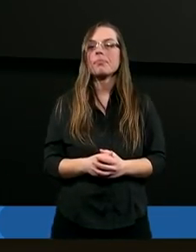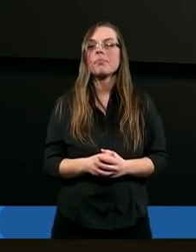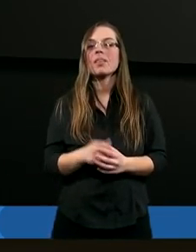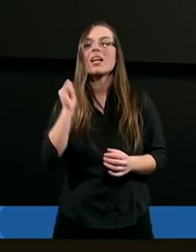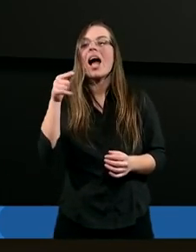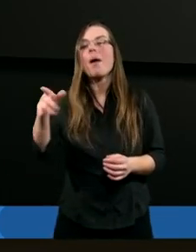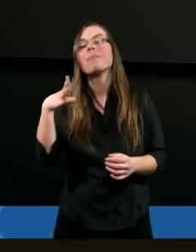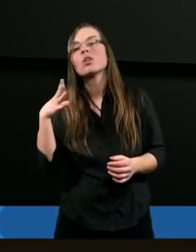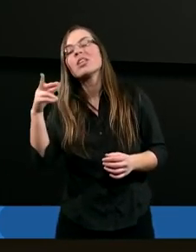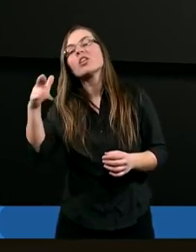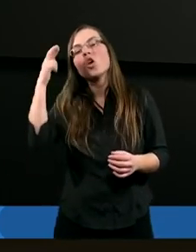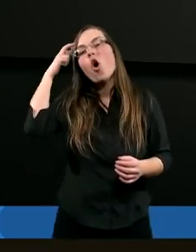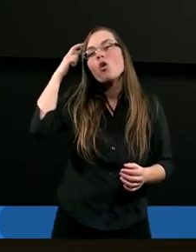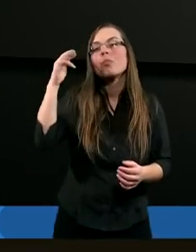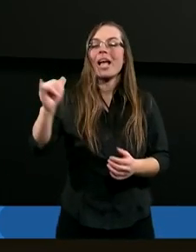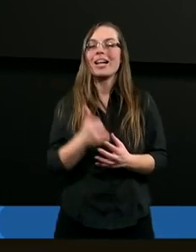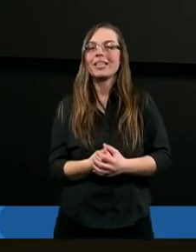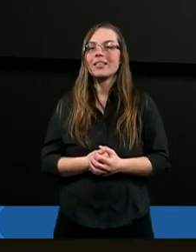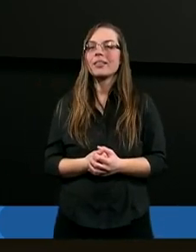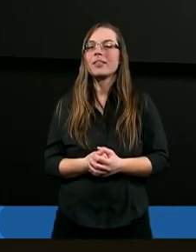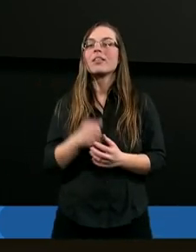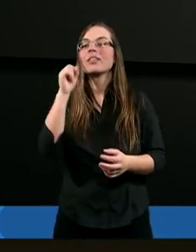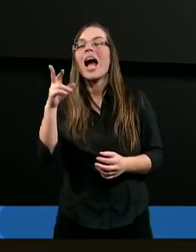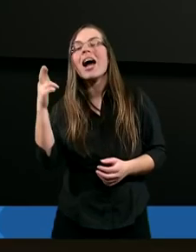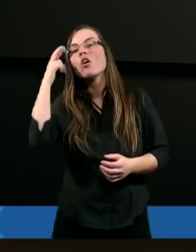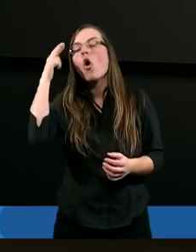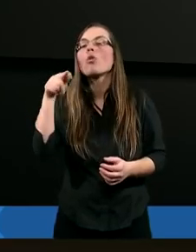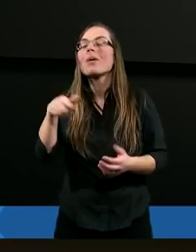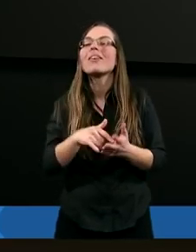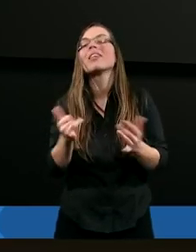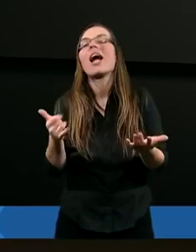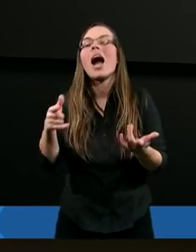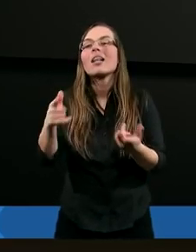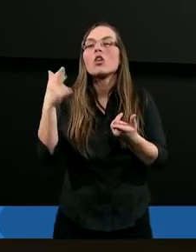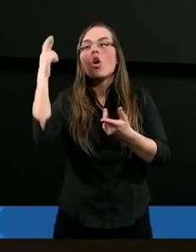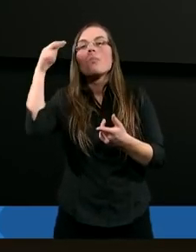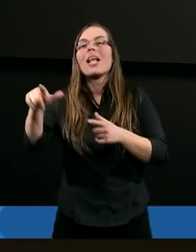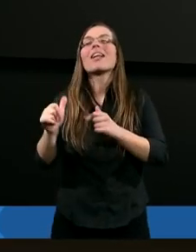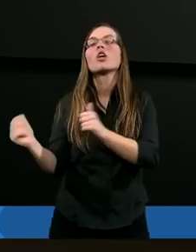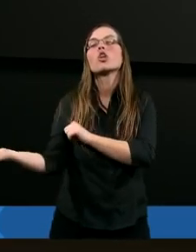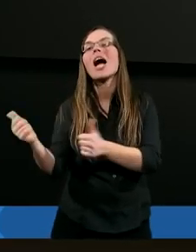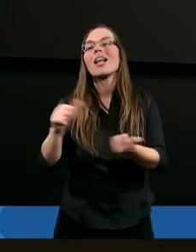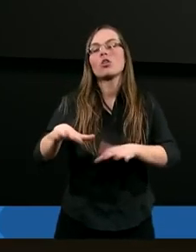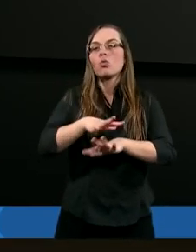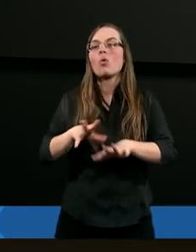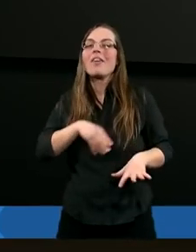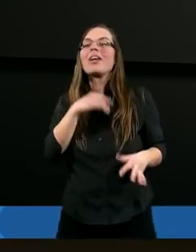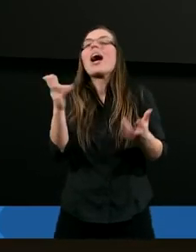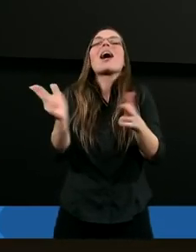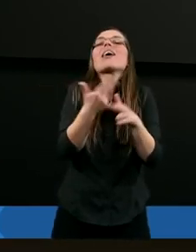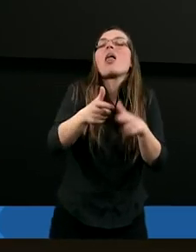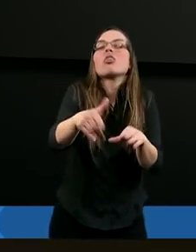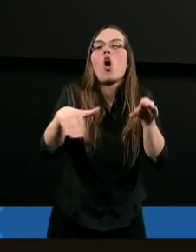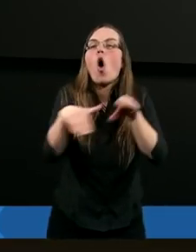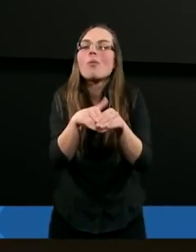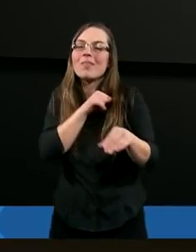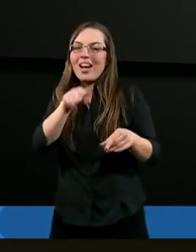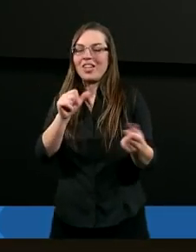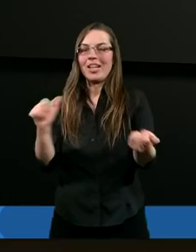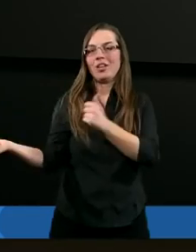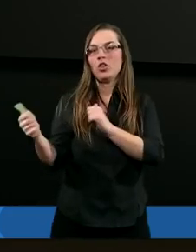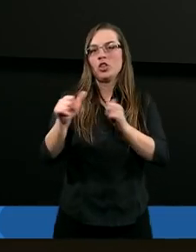Jak byśmy w takim razie rozumieli ten chrzest Duchem Świętym? Kiedy on się odbywał?